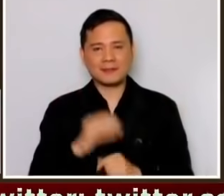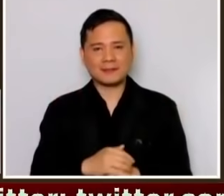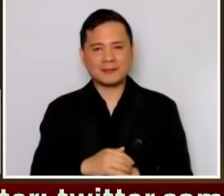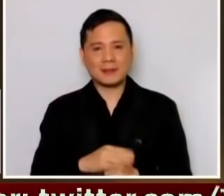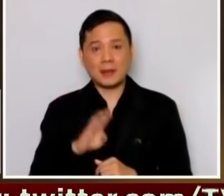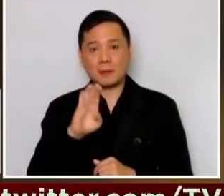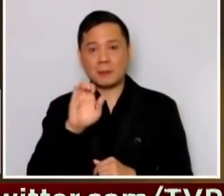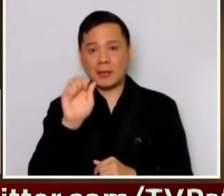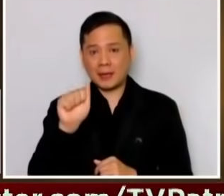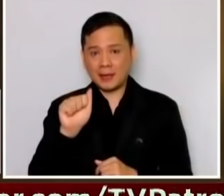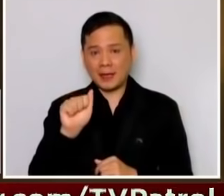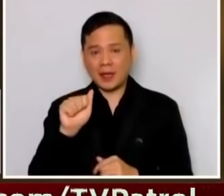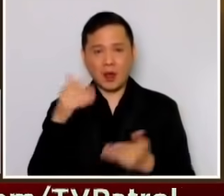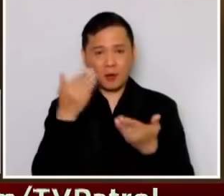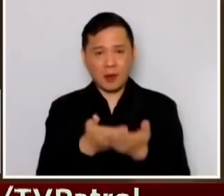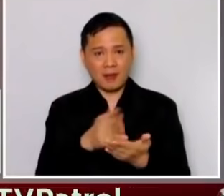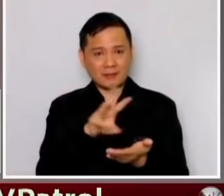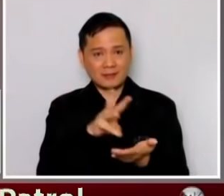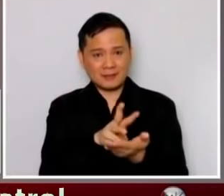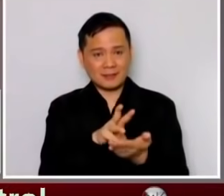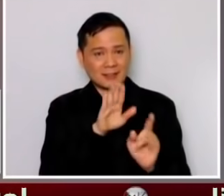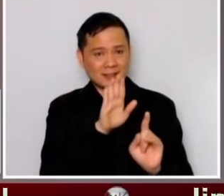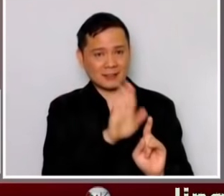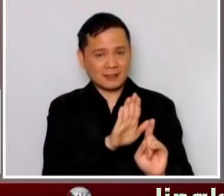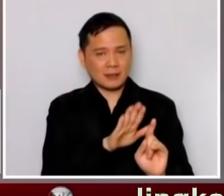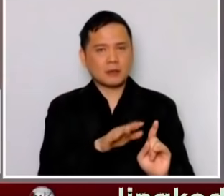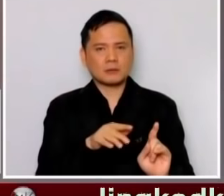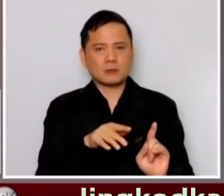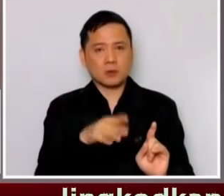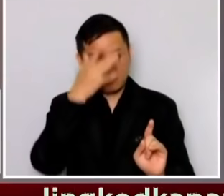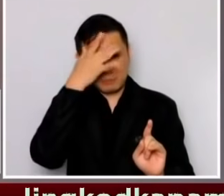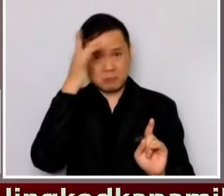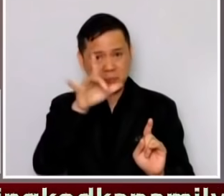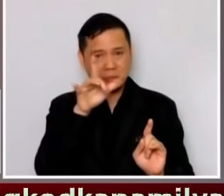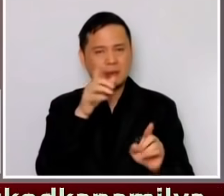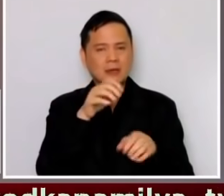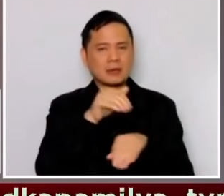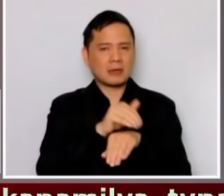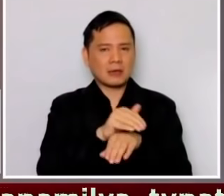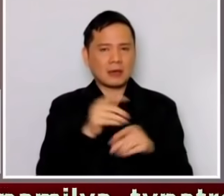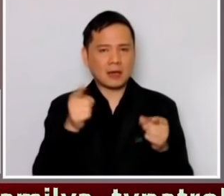kung saan gaganapin ang Coronation Night. Naging aktibo sa morning yoga.